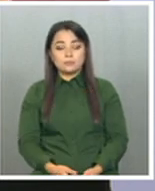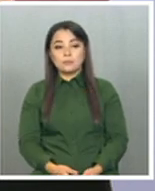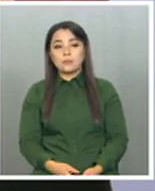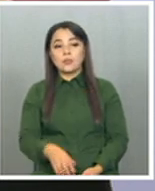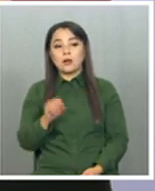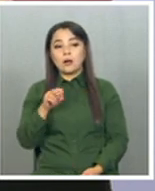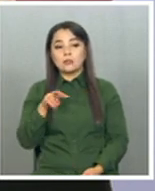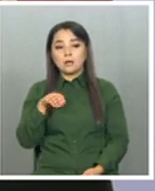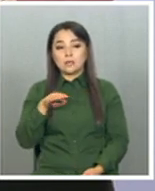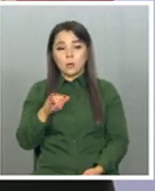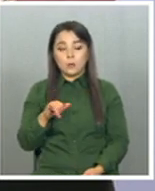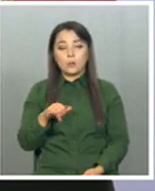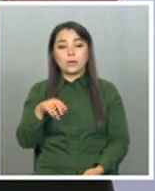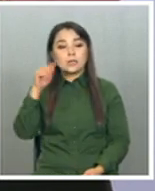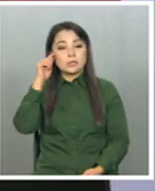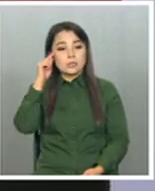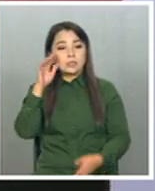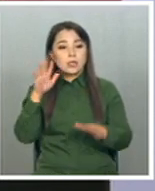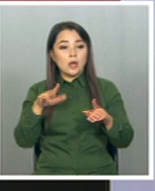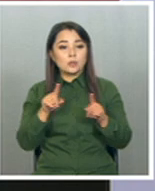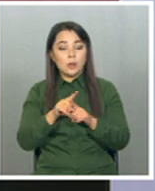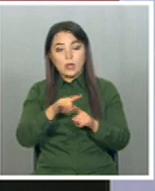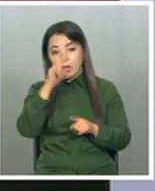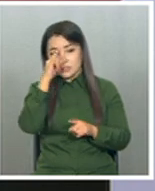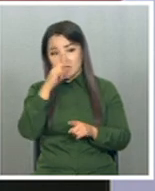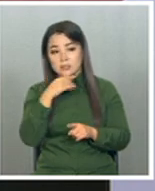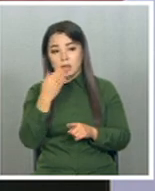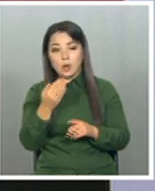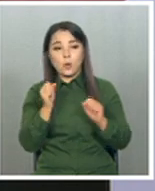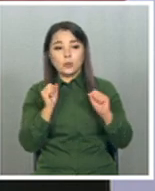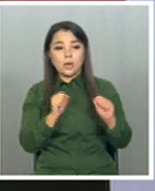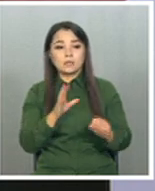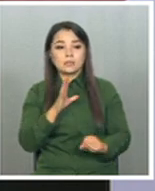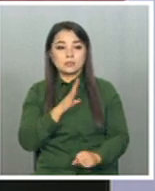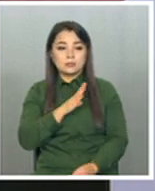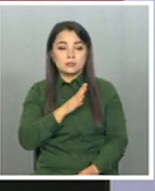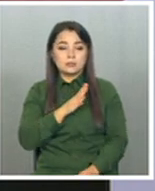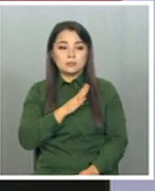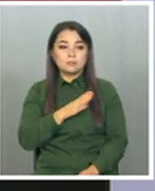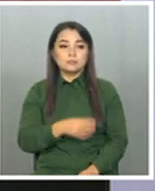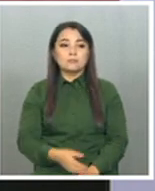Алатау қырғыздарынан да қазақтарды қорғады.